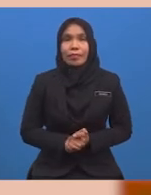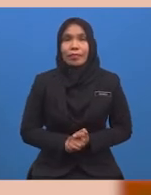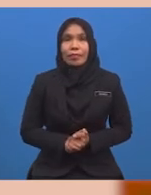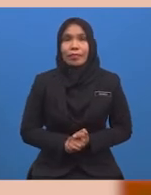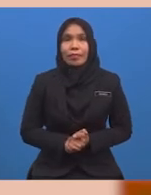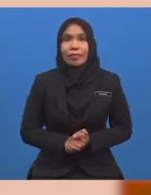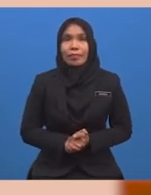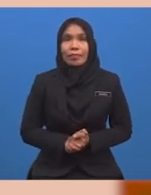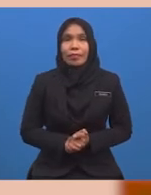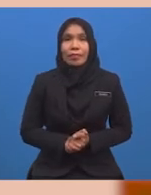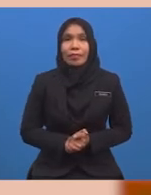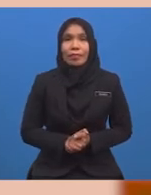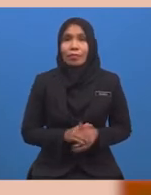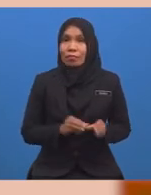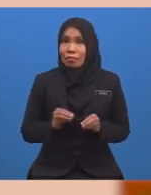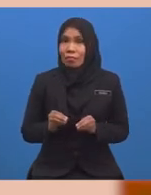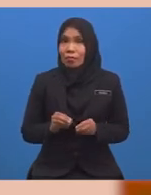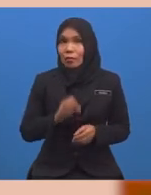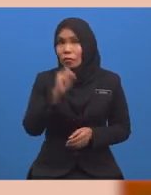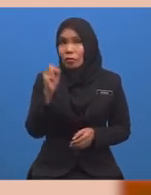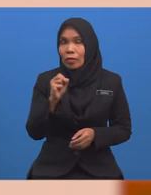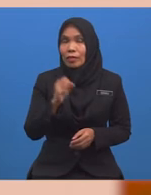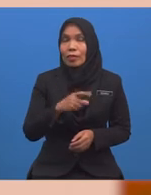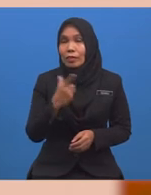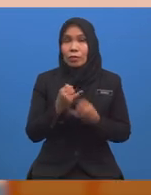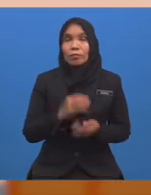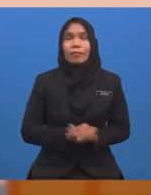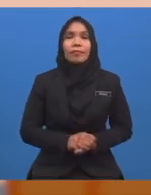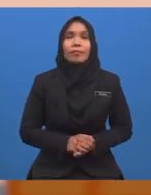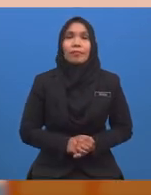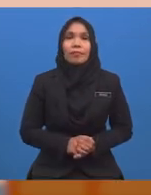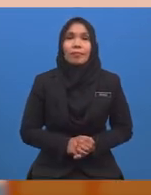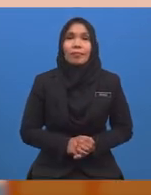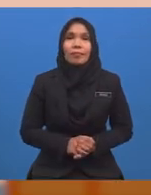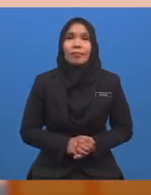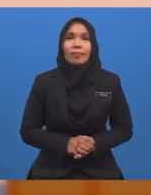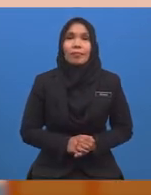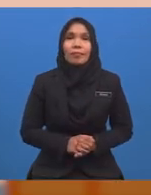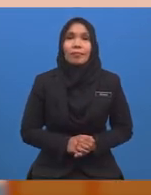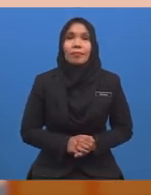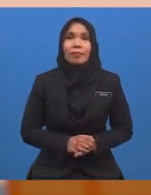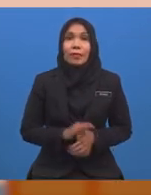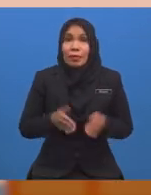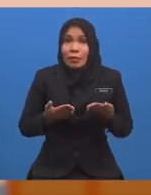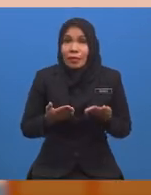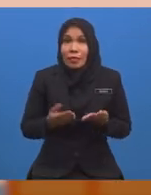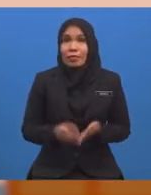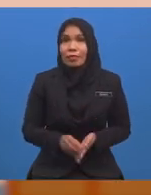kita beralih kepada soalan seterusnya macam mana Oke